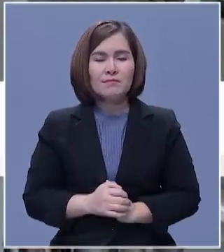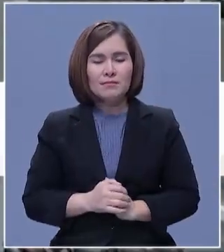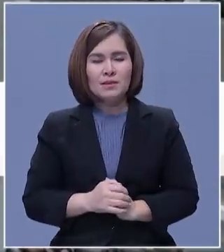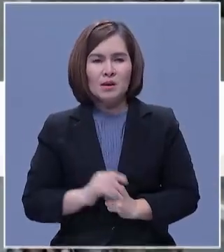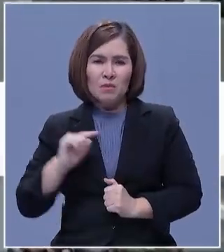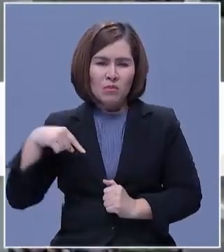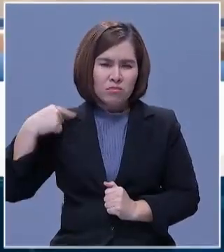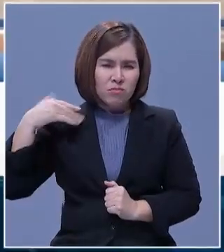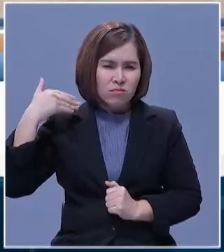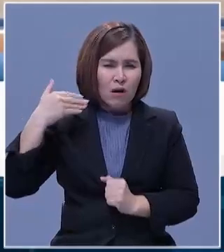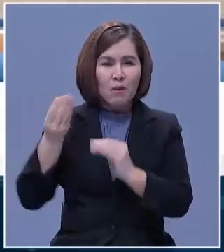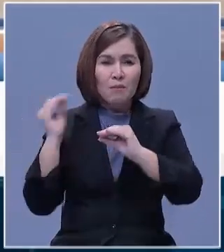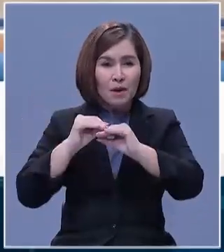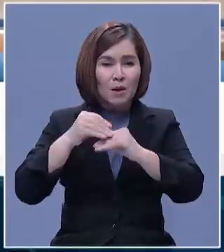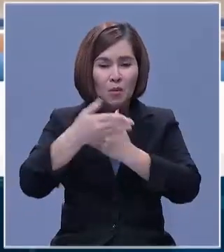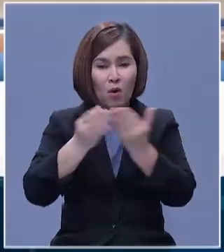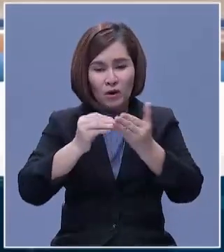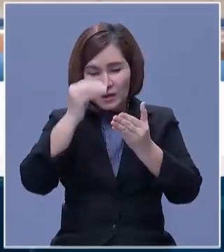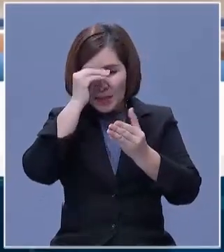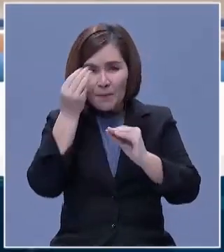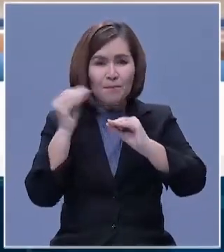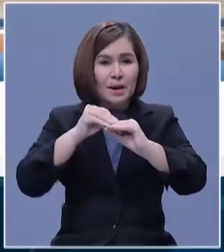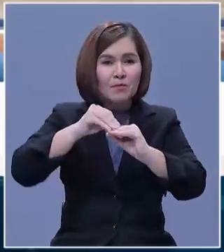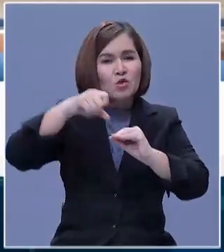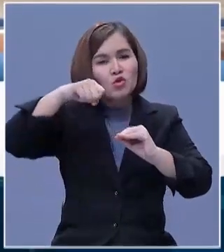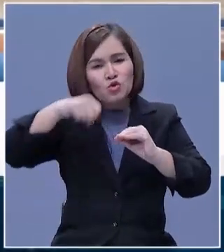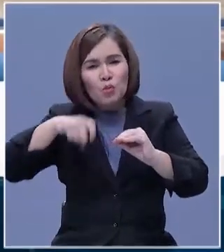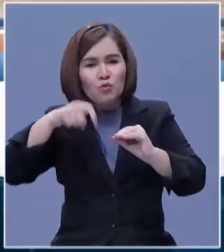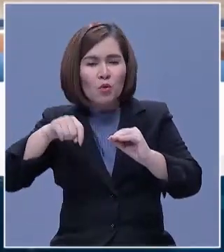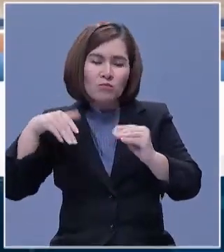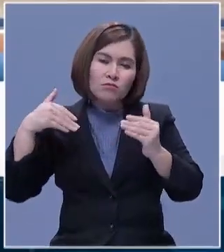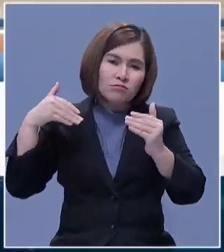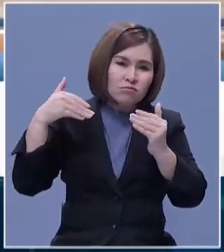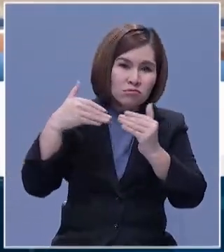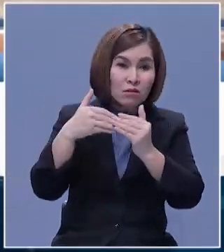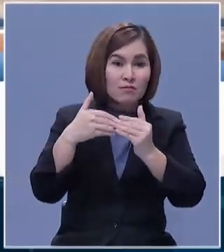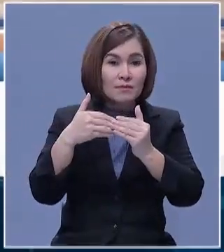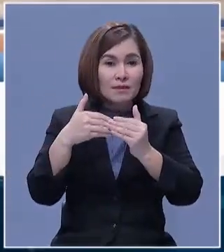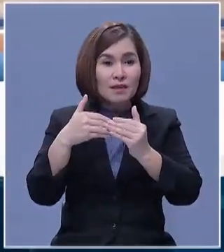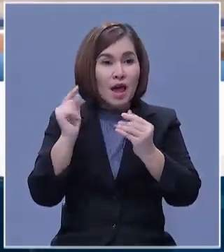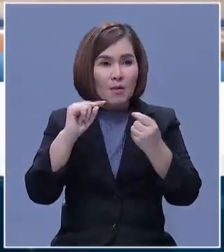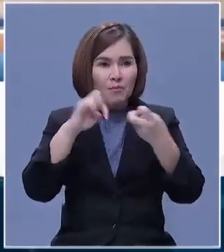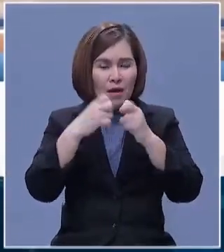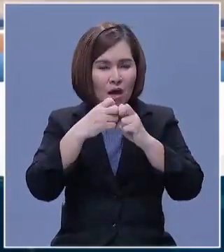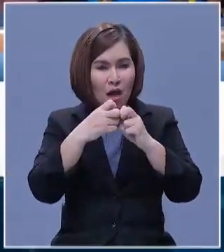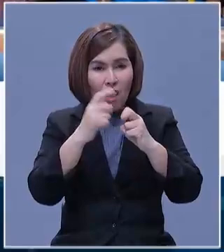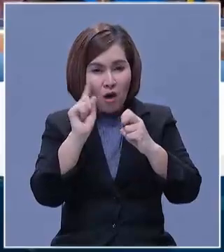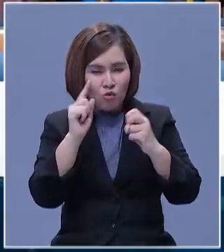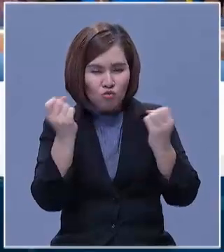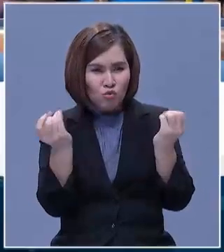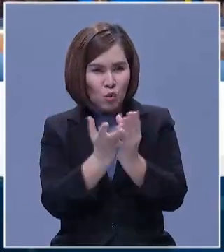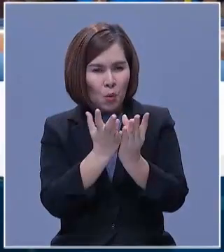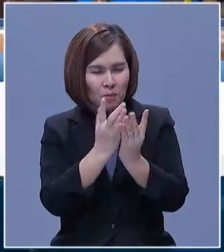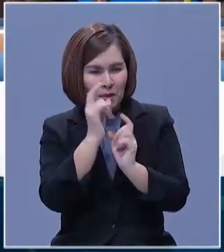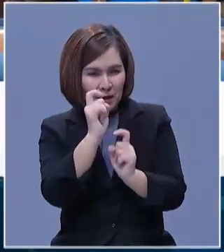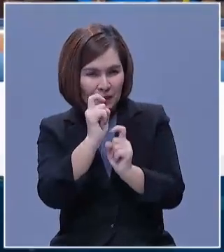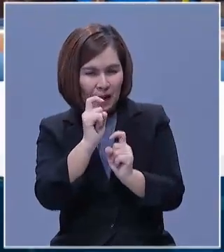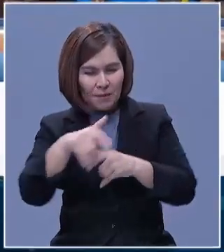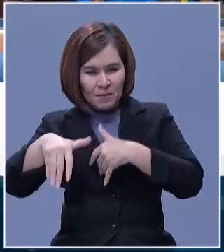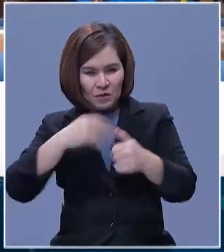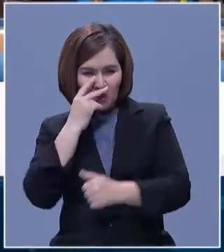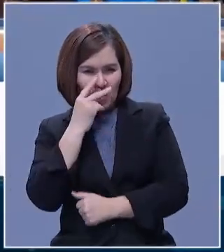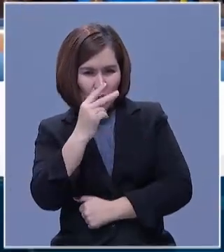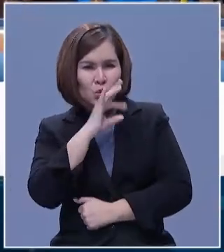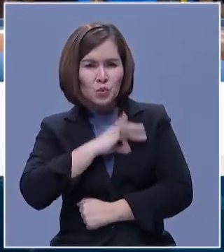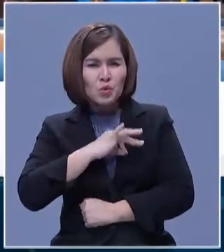ามีการขยายห้องเรียนแล้วก็ซ่อมแซมไปตามสภาพนะครับจนกระทั่งล่าสุดเกิดการชำรุดชาวบ้านก็กลัวว่ามันจะทรุดตัวล